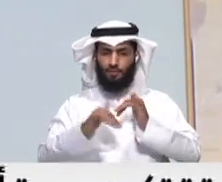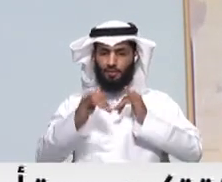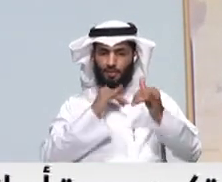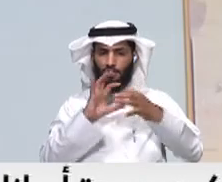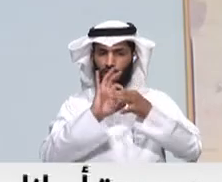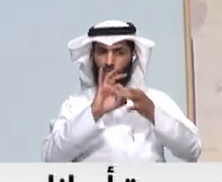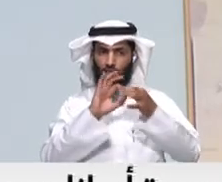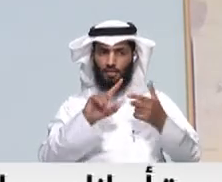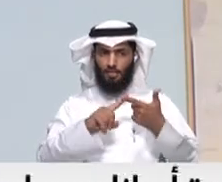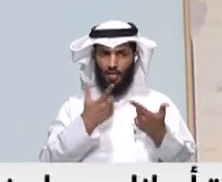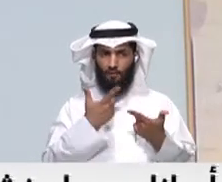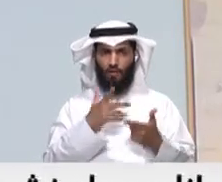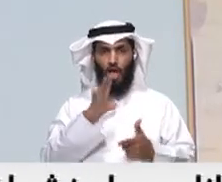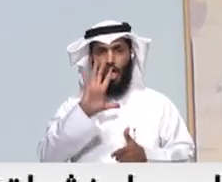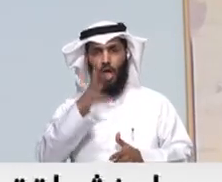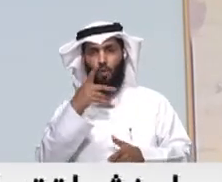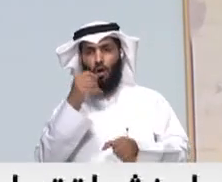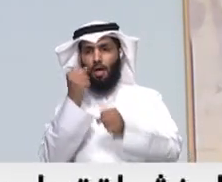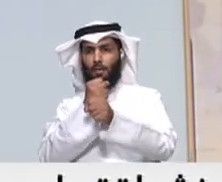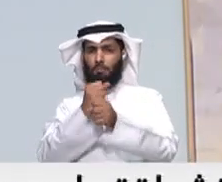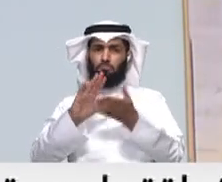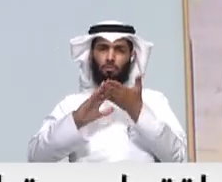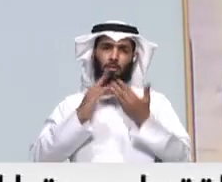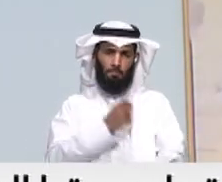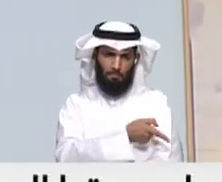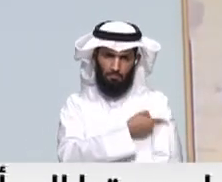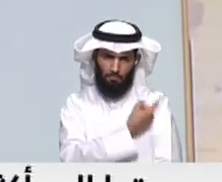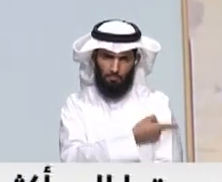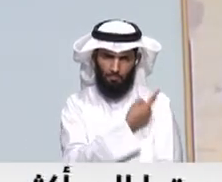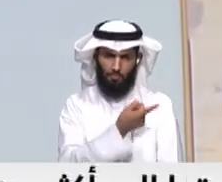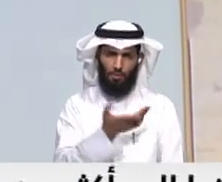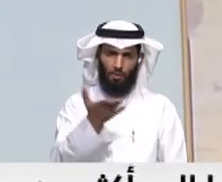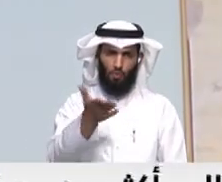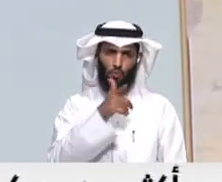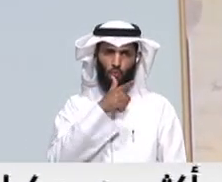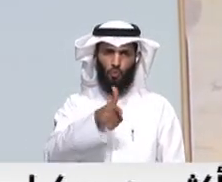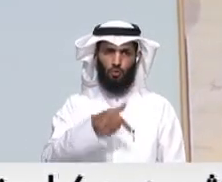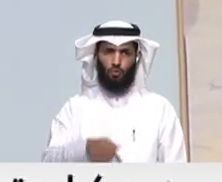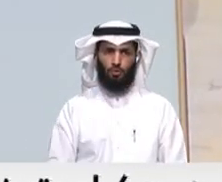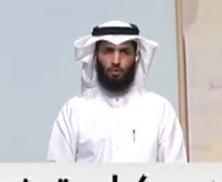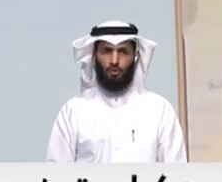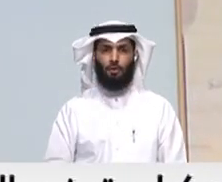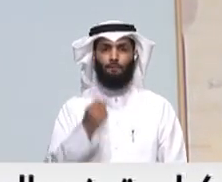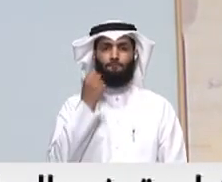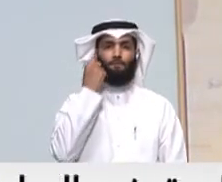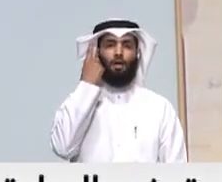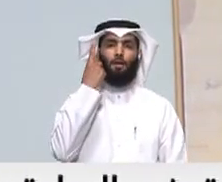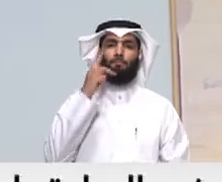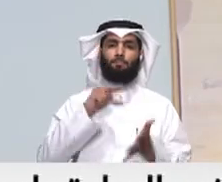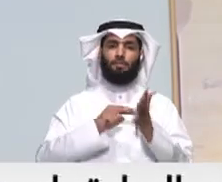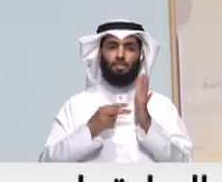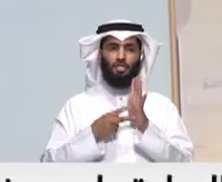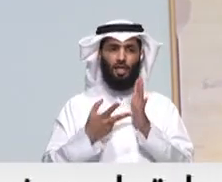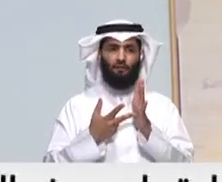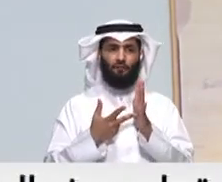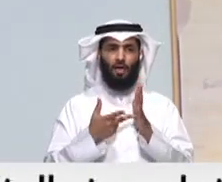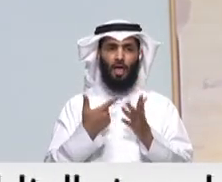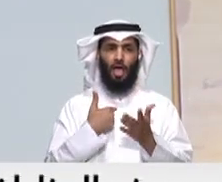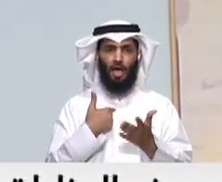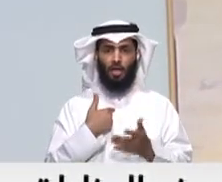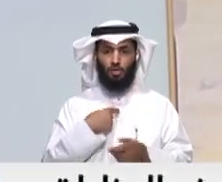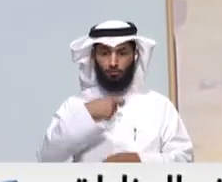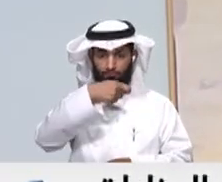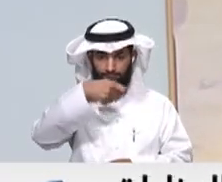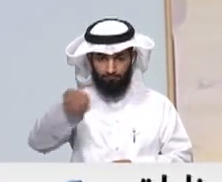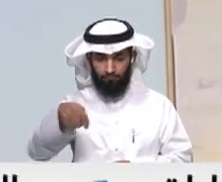طريق التعامل في خدمات تجاريه يعني على سبيل المثال من ضمن الحملات هذه مثلا التوعيه على طريقه شراء الفاتوره في حال